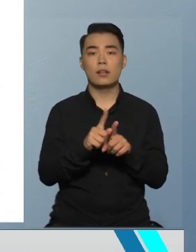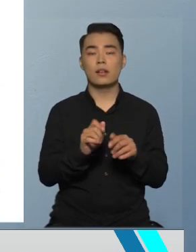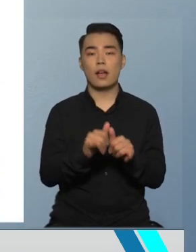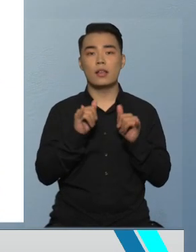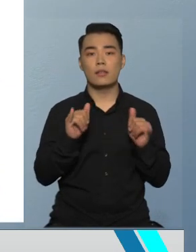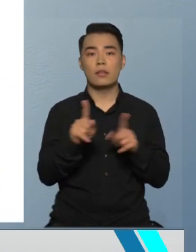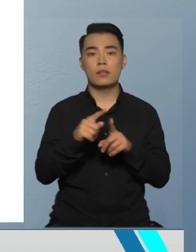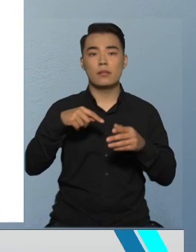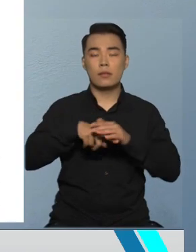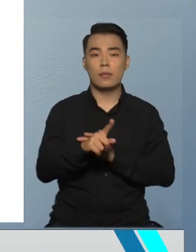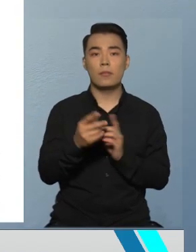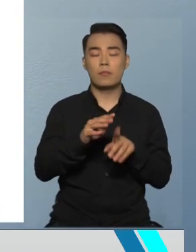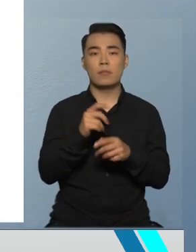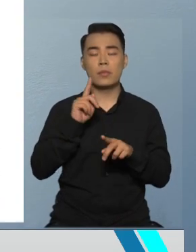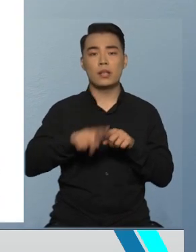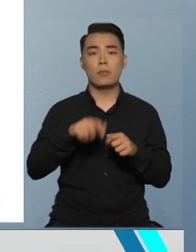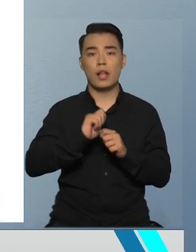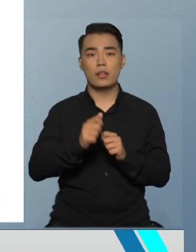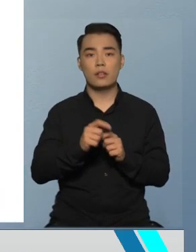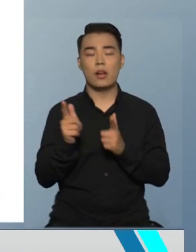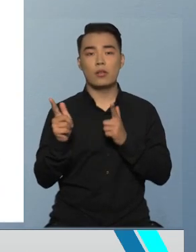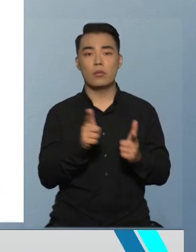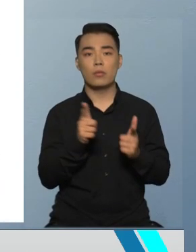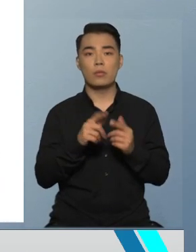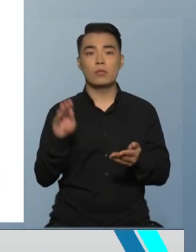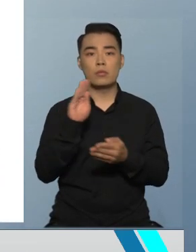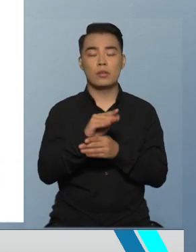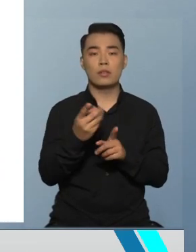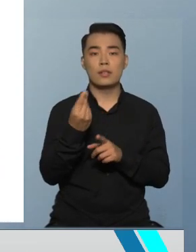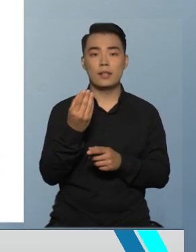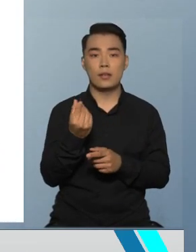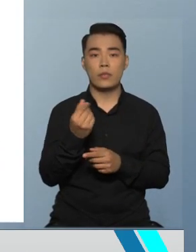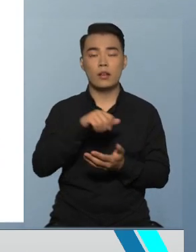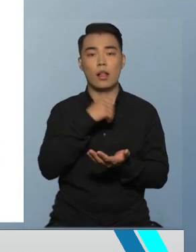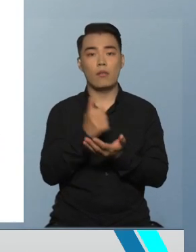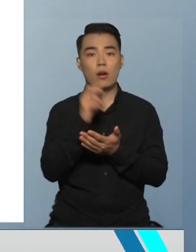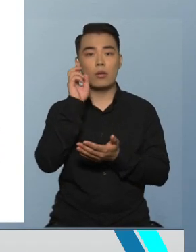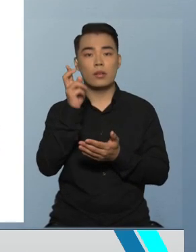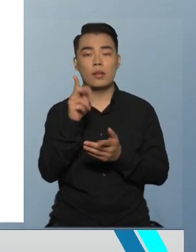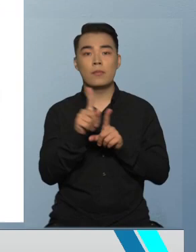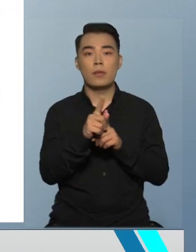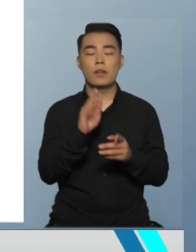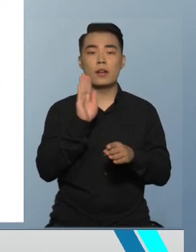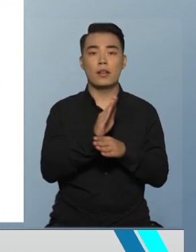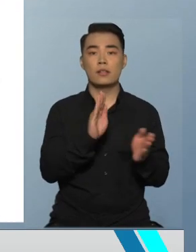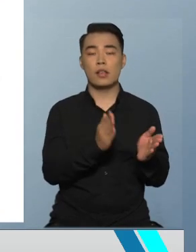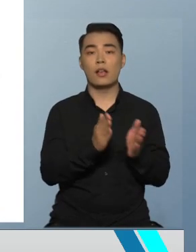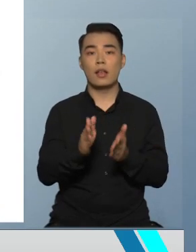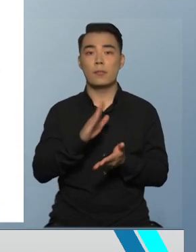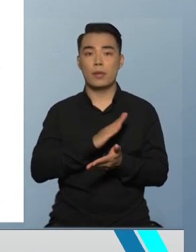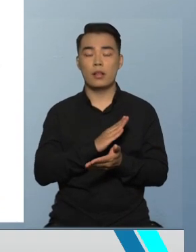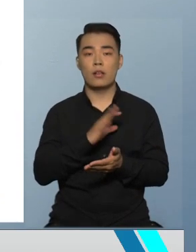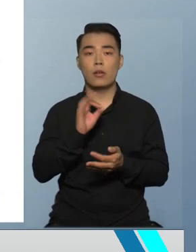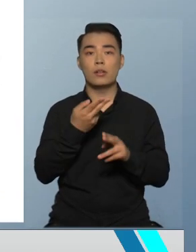системы мгновенных платежей и подготовке к внедрению цифрового тенге. Глава государства поставил ряд задач, направленных